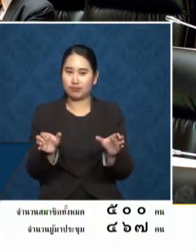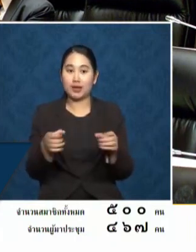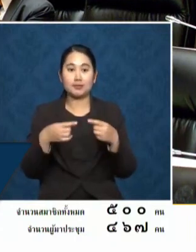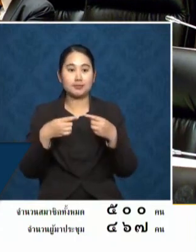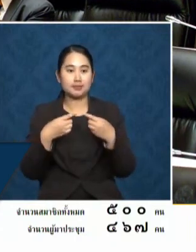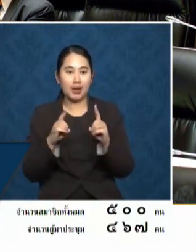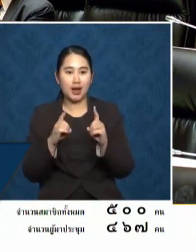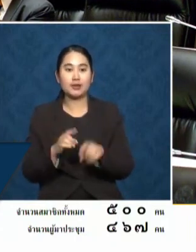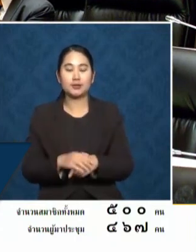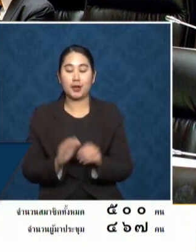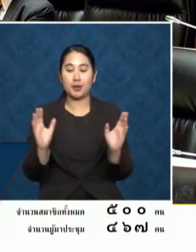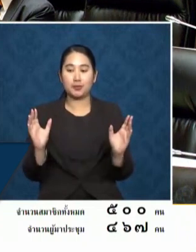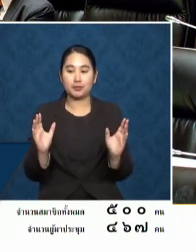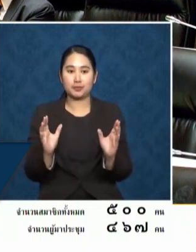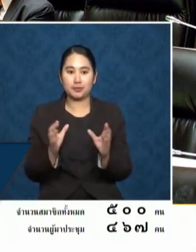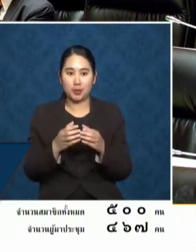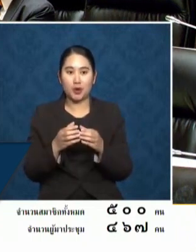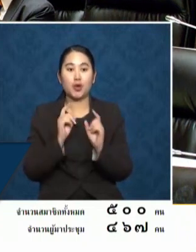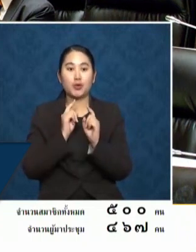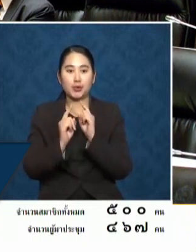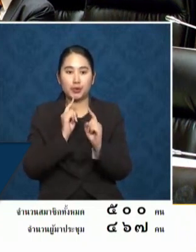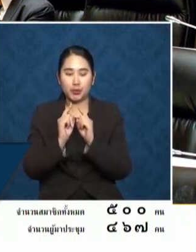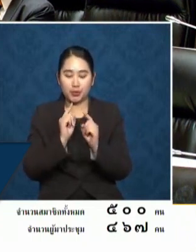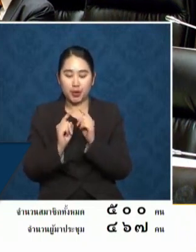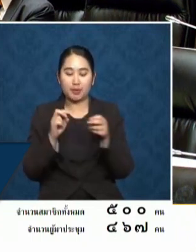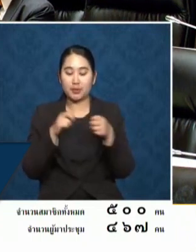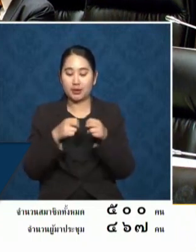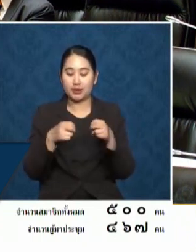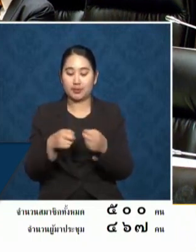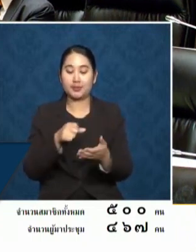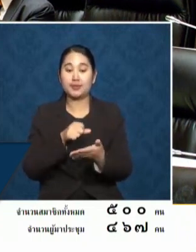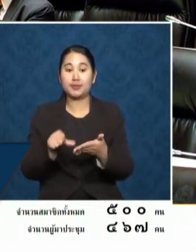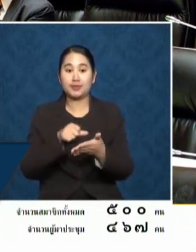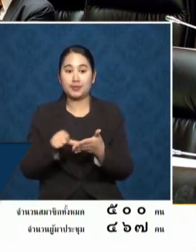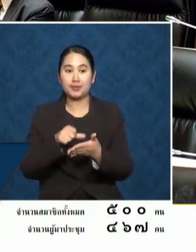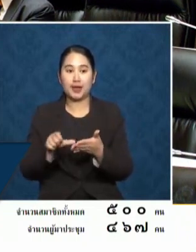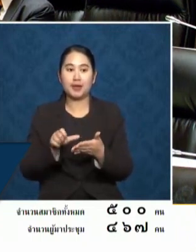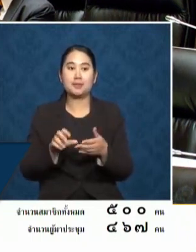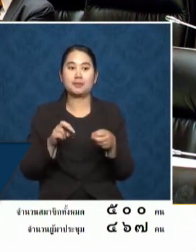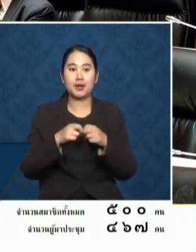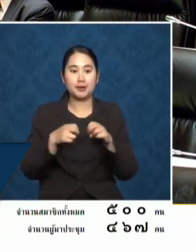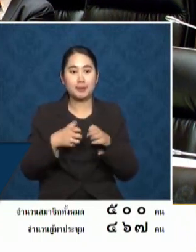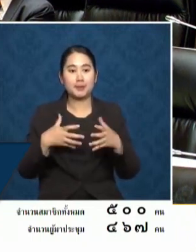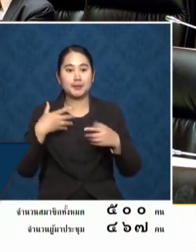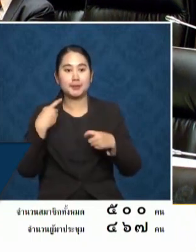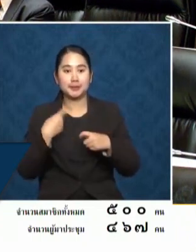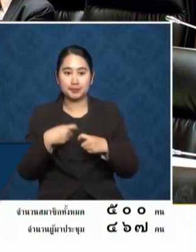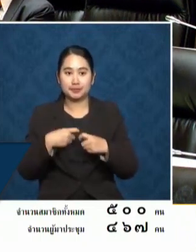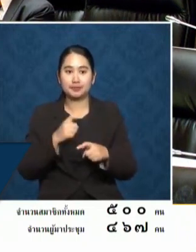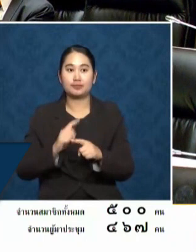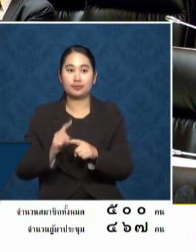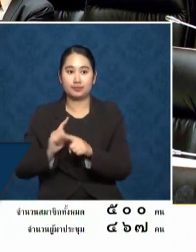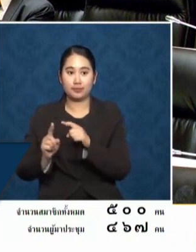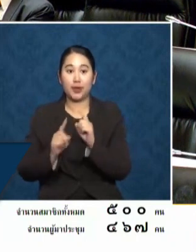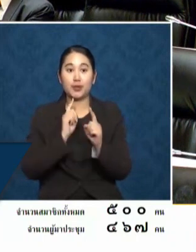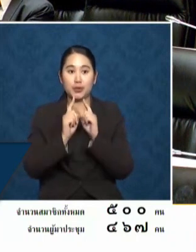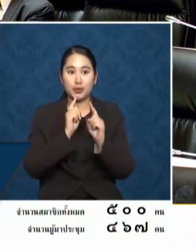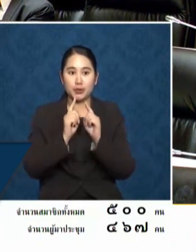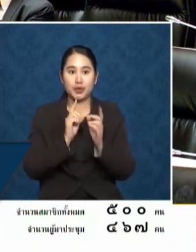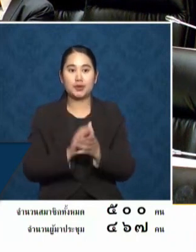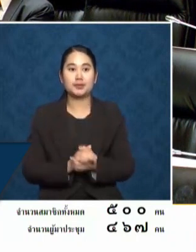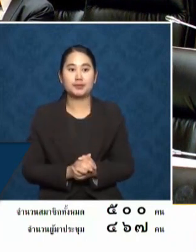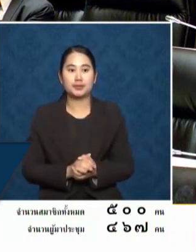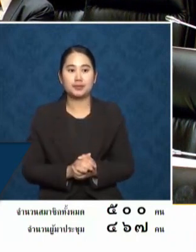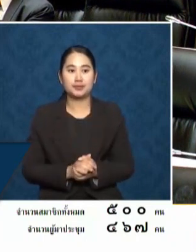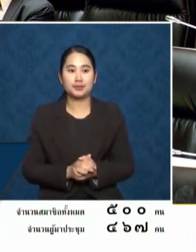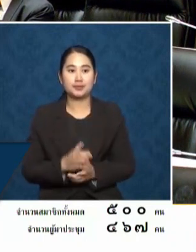ต่างกันมามาหันหน้าคุยกันและร่วมกันหาทางออกในเรื่องที่ยากๆของสังคมเราผมเข้าใจดีครับว่า